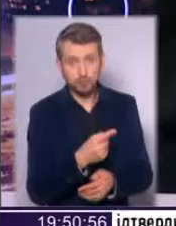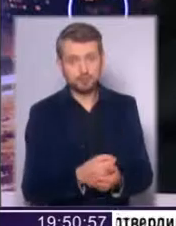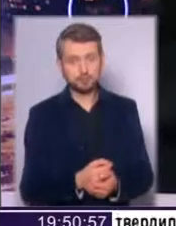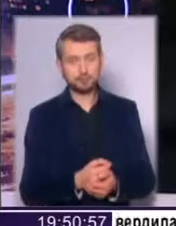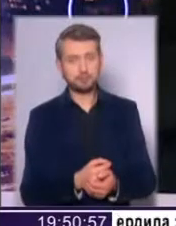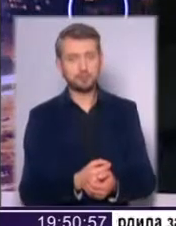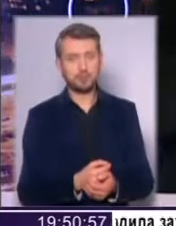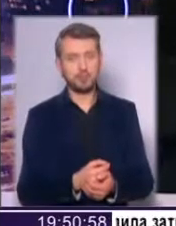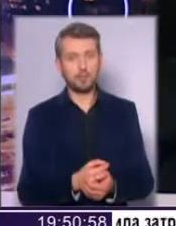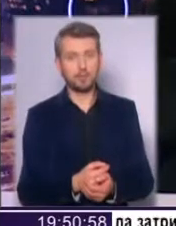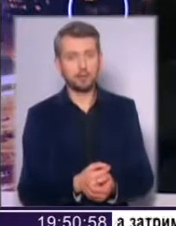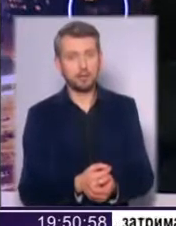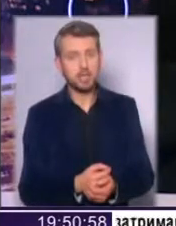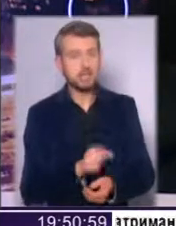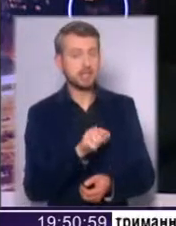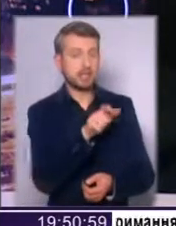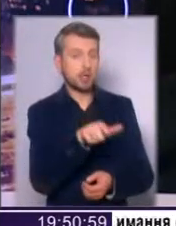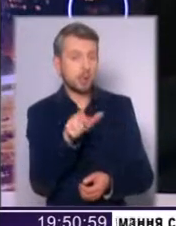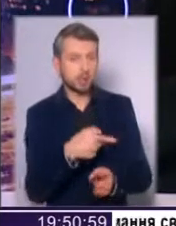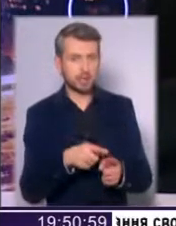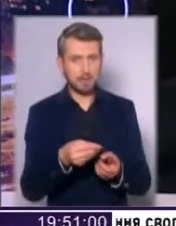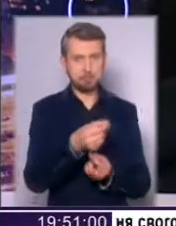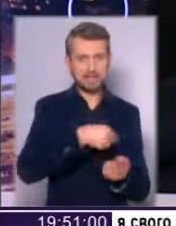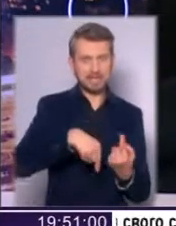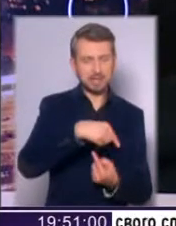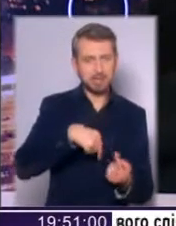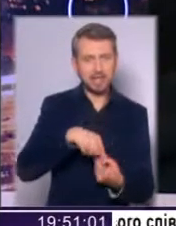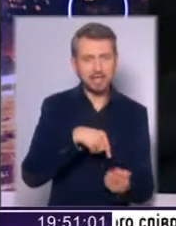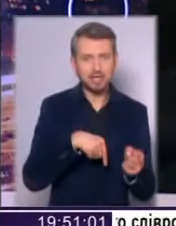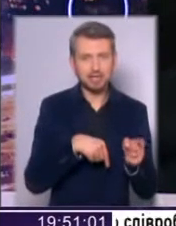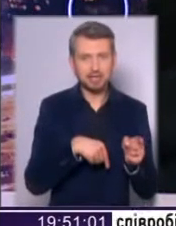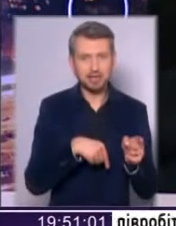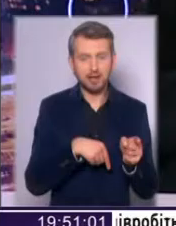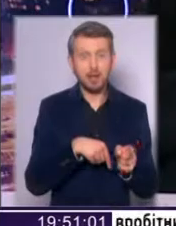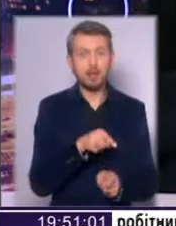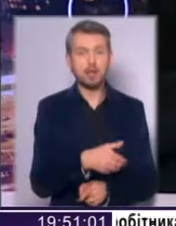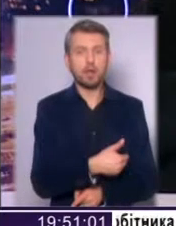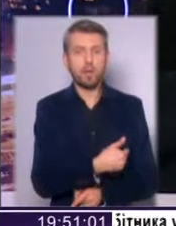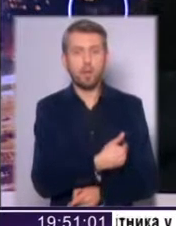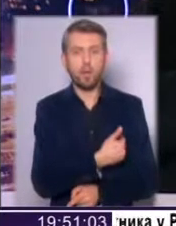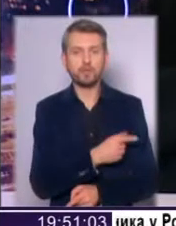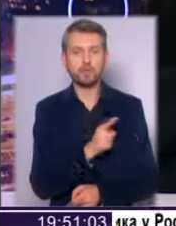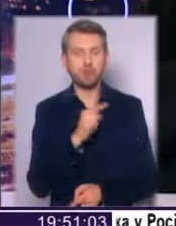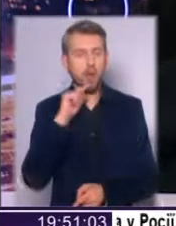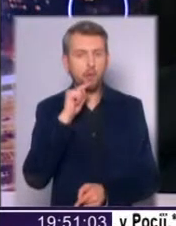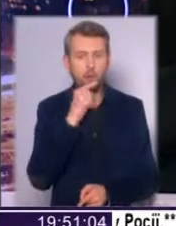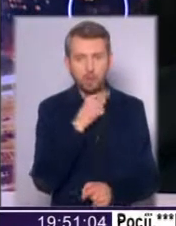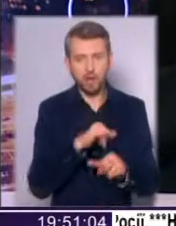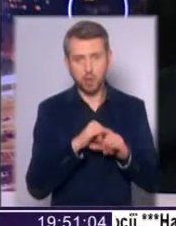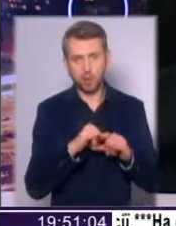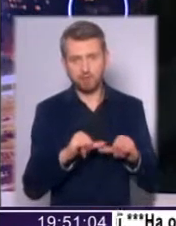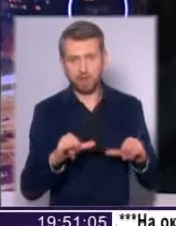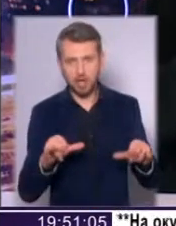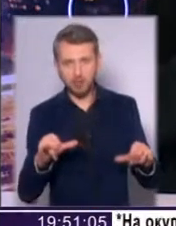Тобто, ці люди – це бізнесмени, які хочуть, щоб економіка